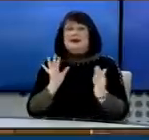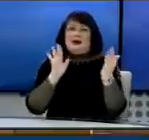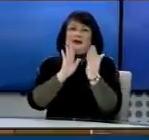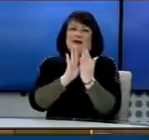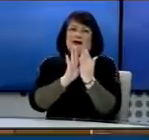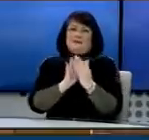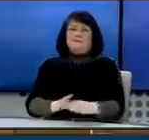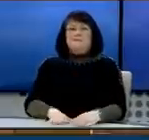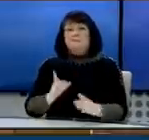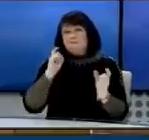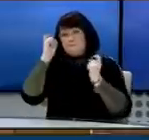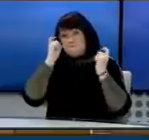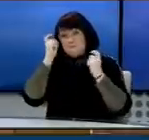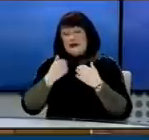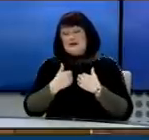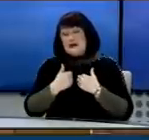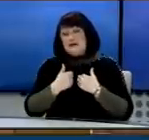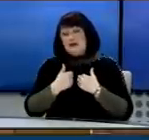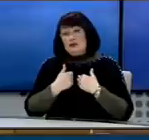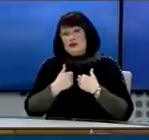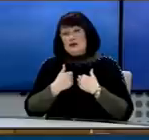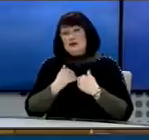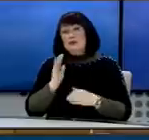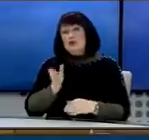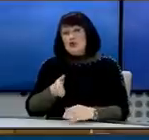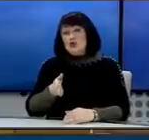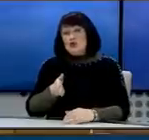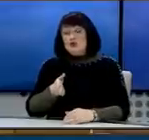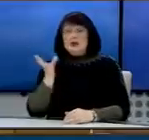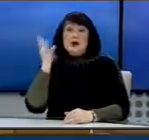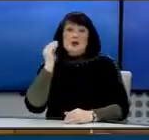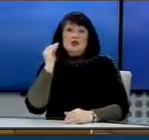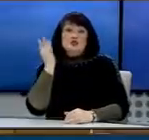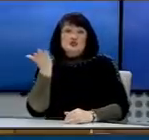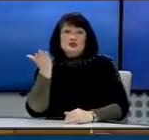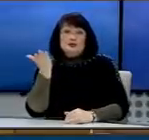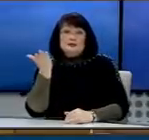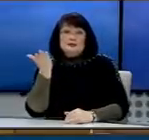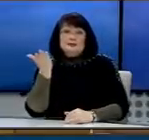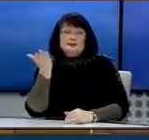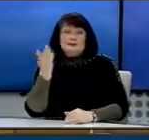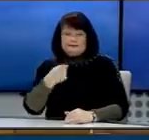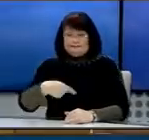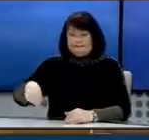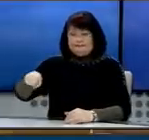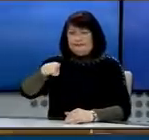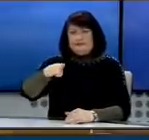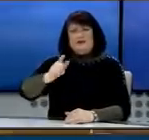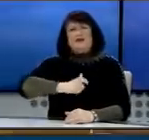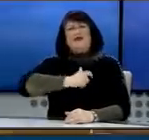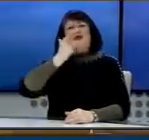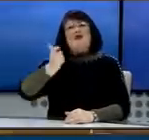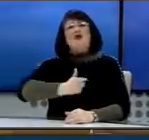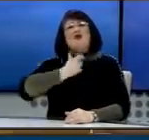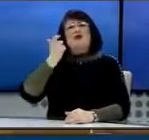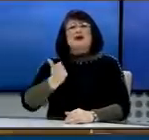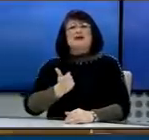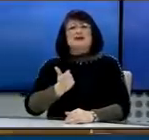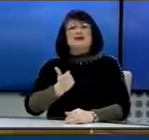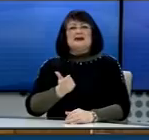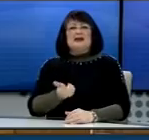Αναρωτιέμαι αν μπορούν να τα ακούσουν εκείνοι που διαλαλούσαν ότι τάχα